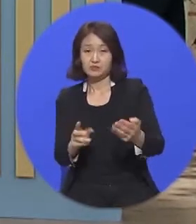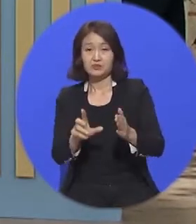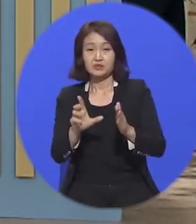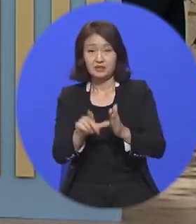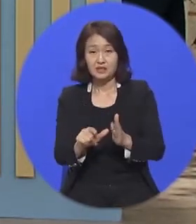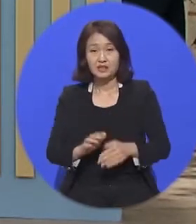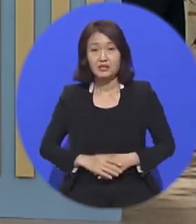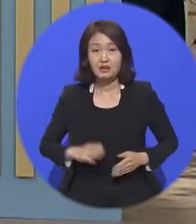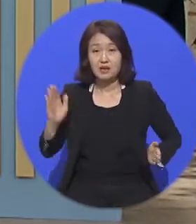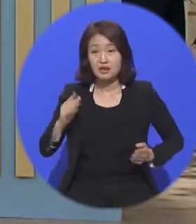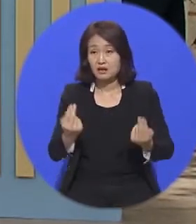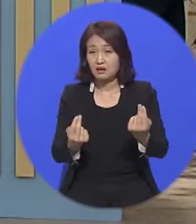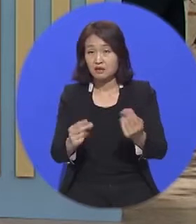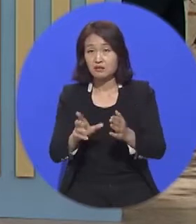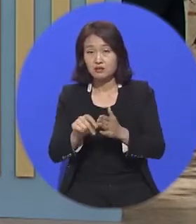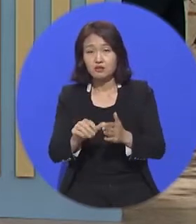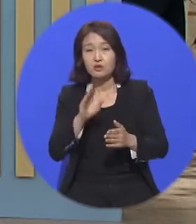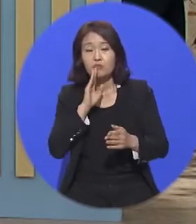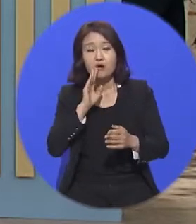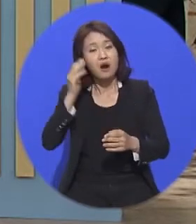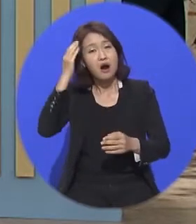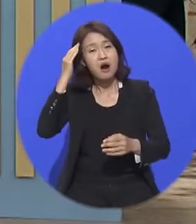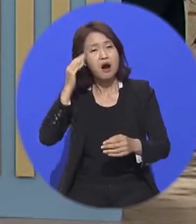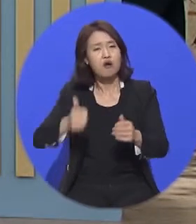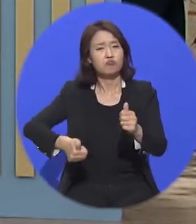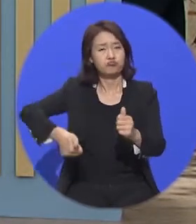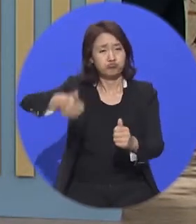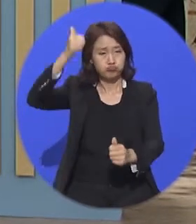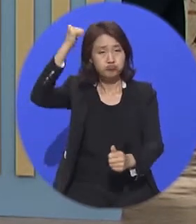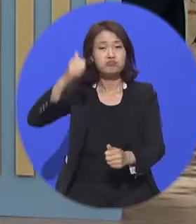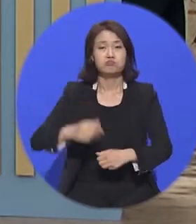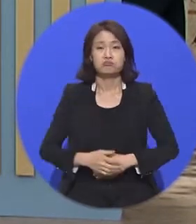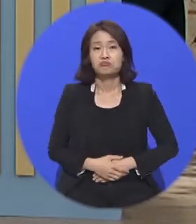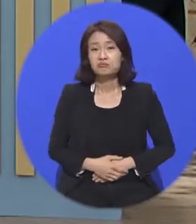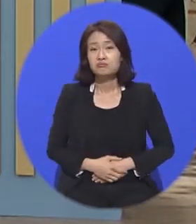스펙과 내신이 우리 한국 학생이 월등히 뛰어났어요.